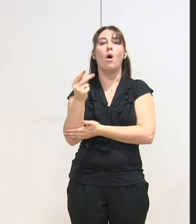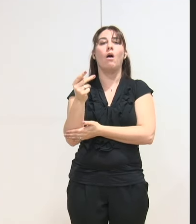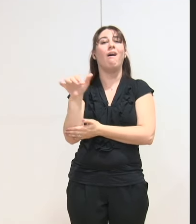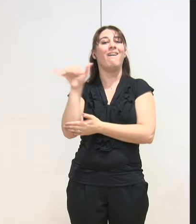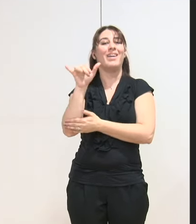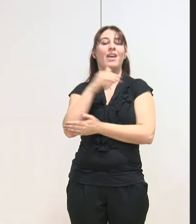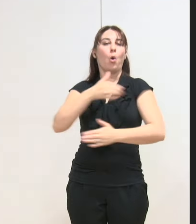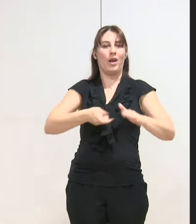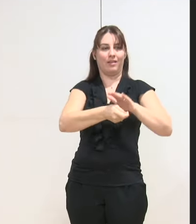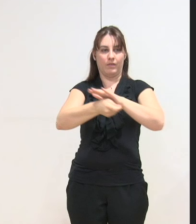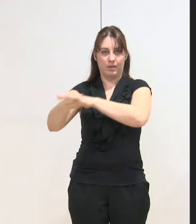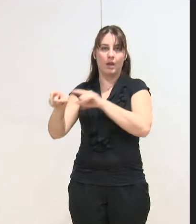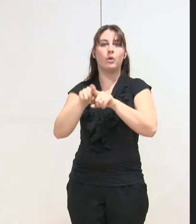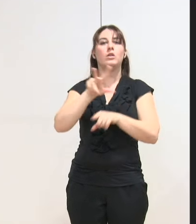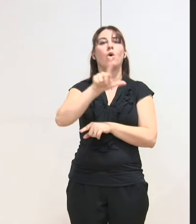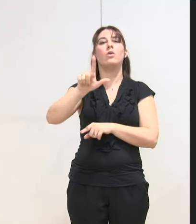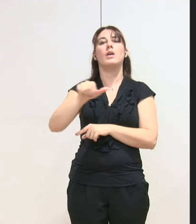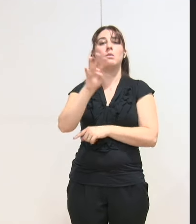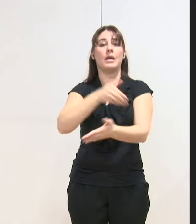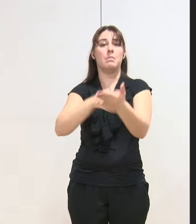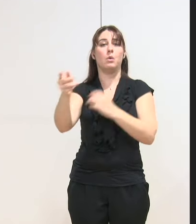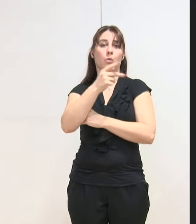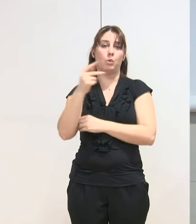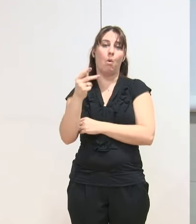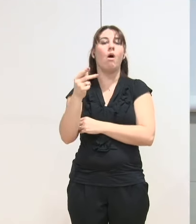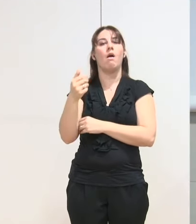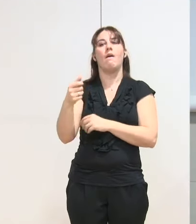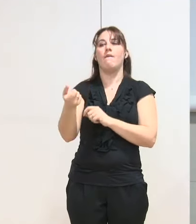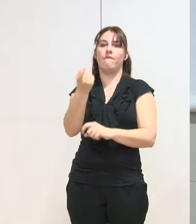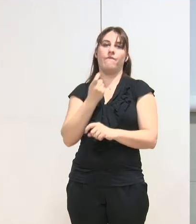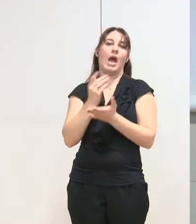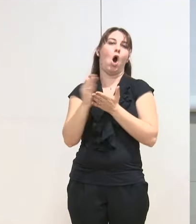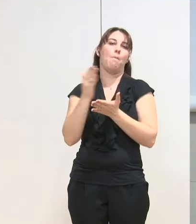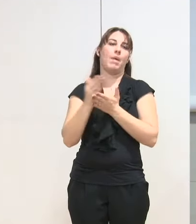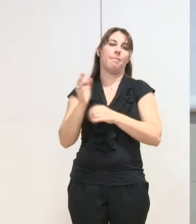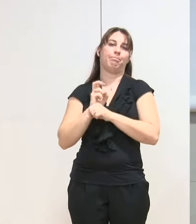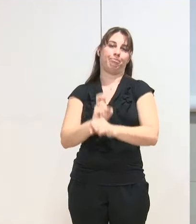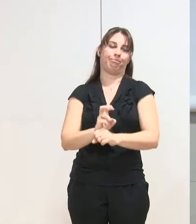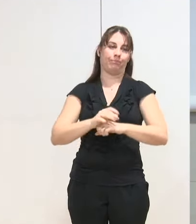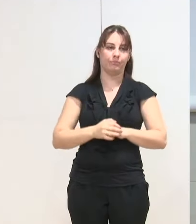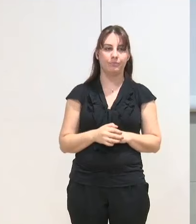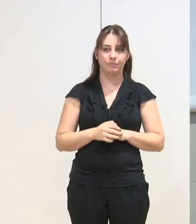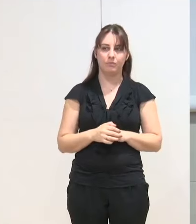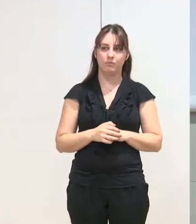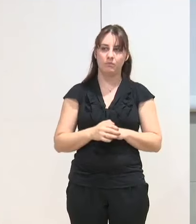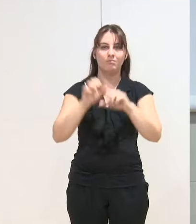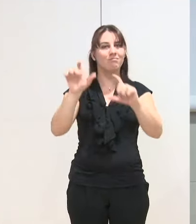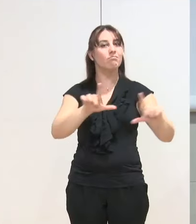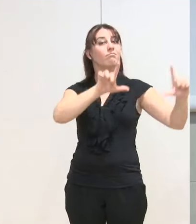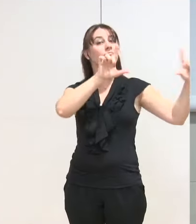collectivité et 32,4 million d'euros fin par l'emprunt sur cette